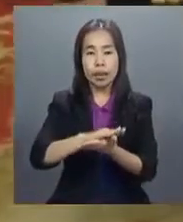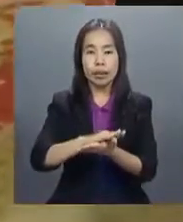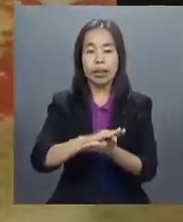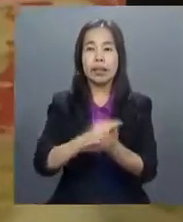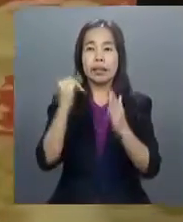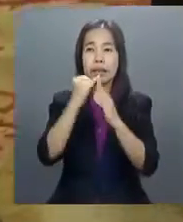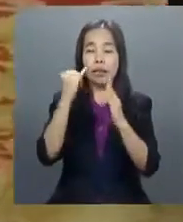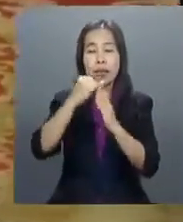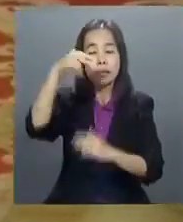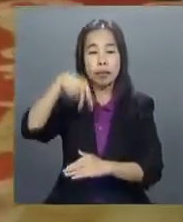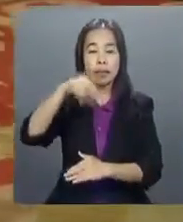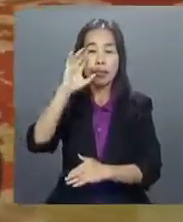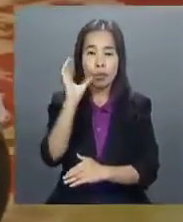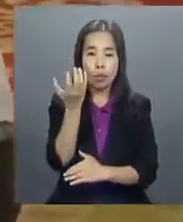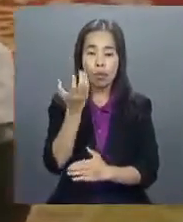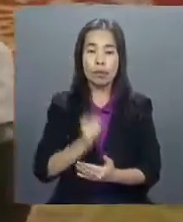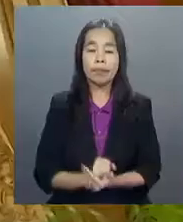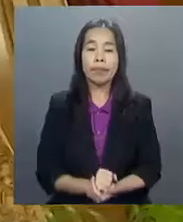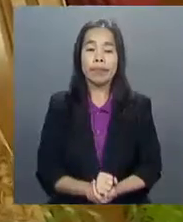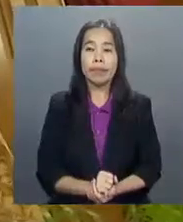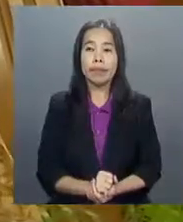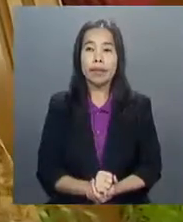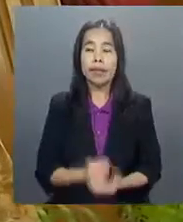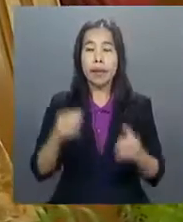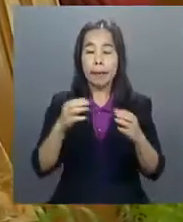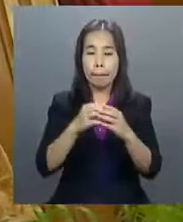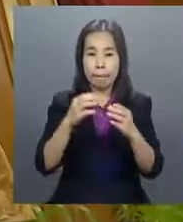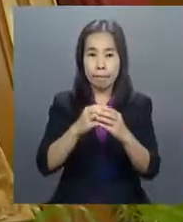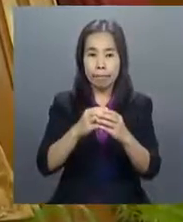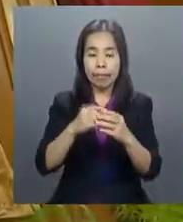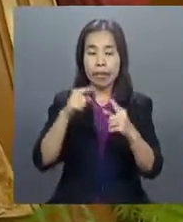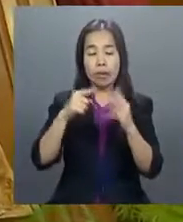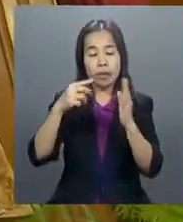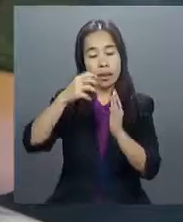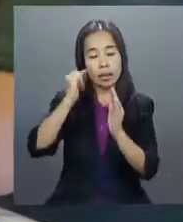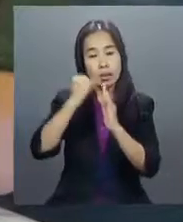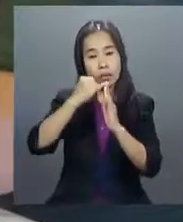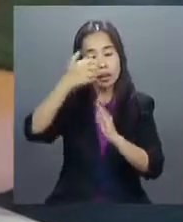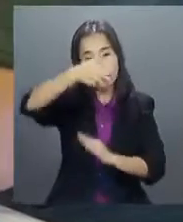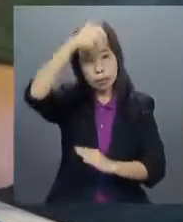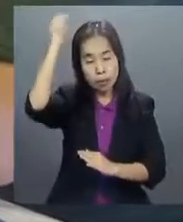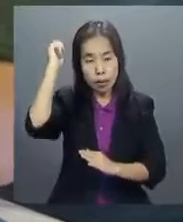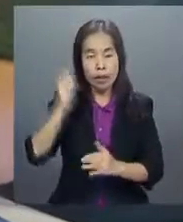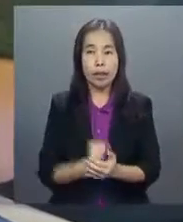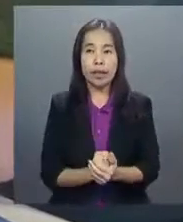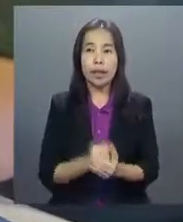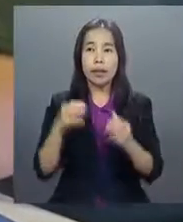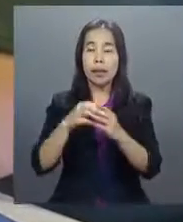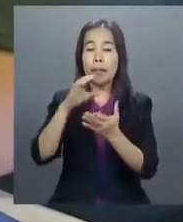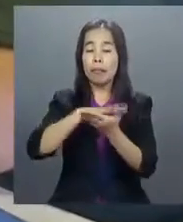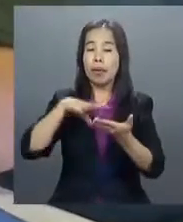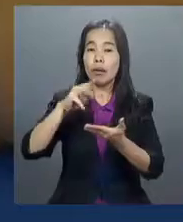กำจังหวัดพิษณุโลกคณะข้าราชการตำรวจภูธรจังหวัดสิงห์บุรีสโมสรอาจารย์จุฬาลงกรณ์มหาวิท